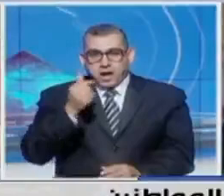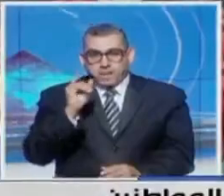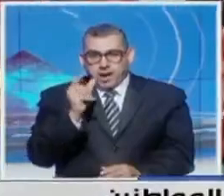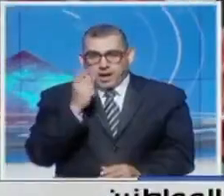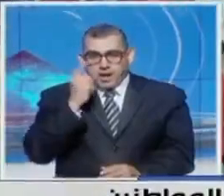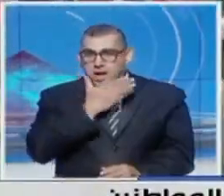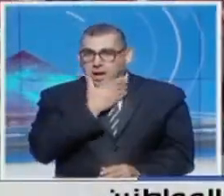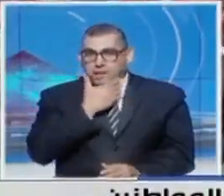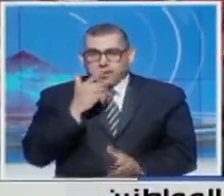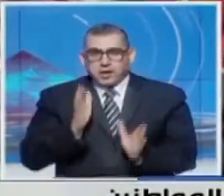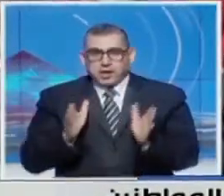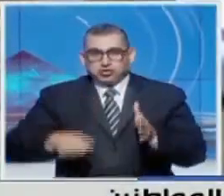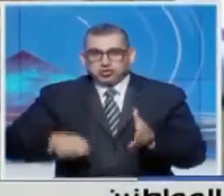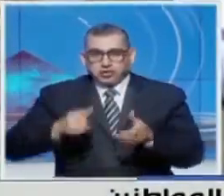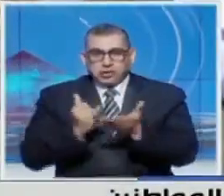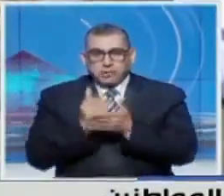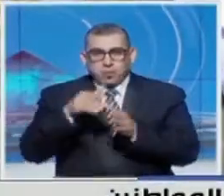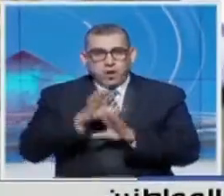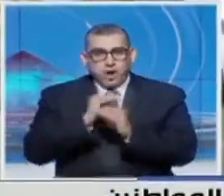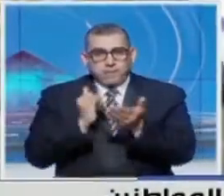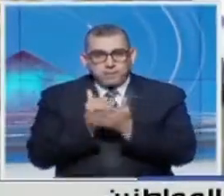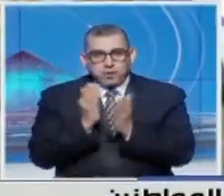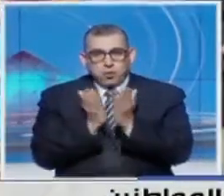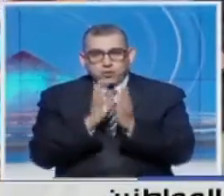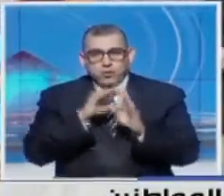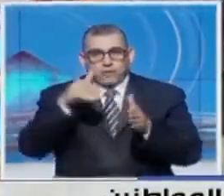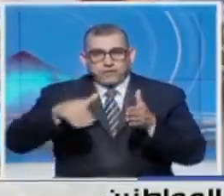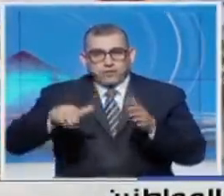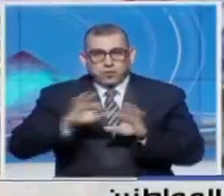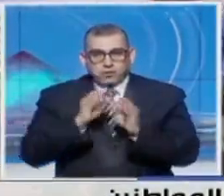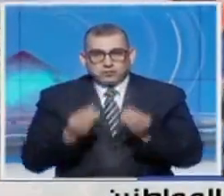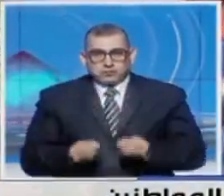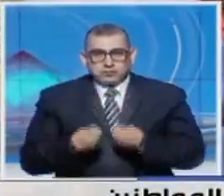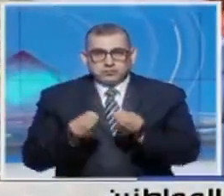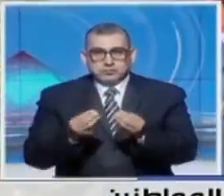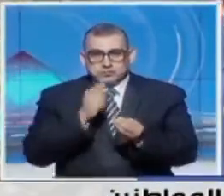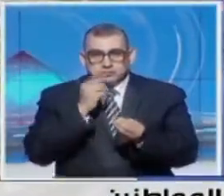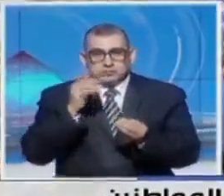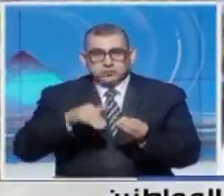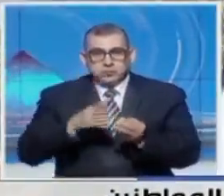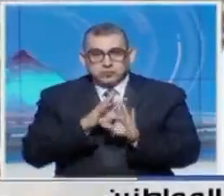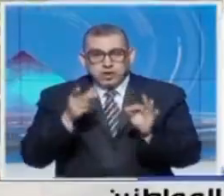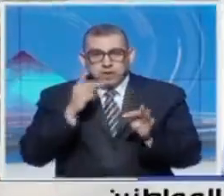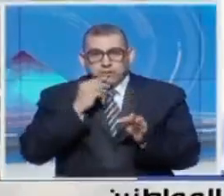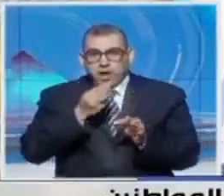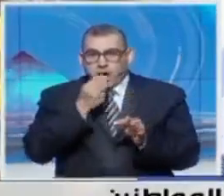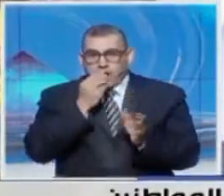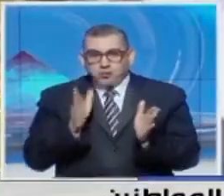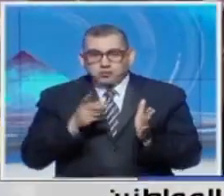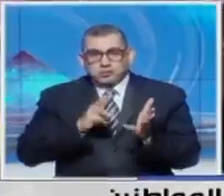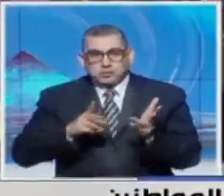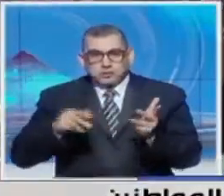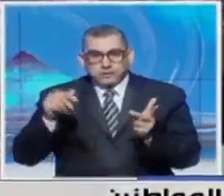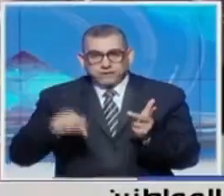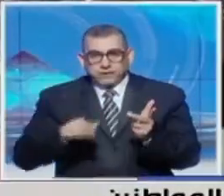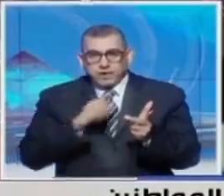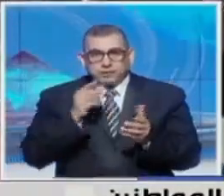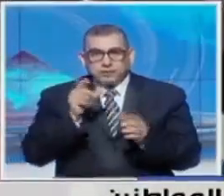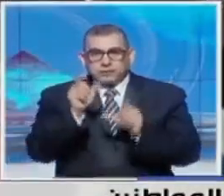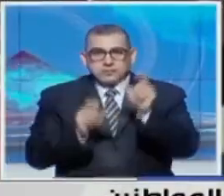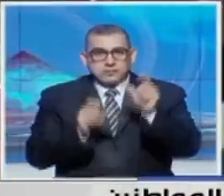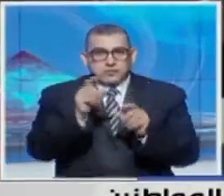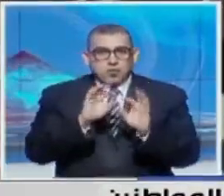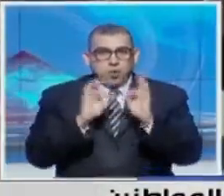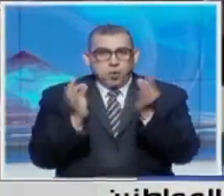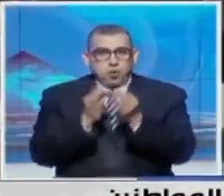مدرسية بمشتملاتها من الأدوات والمستلزمات المدرسية، وكذلك عبوات تحتوي على سلع غذائية متنوعة على الفئات